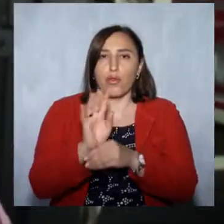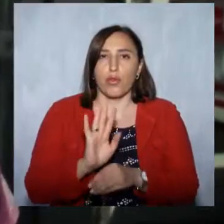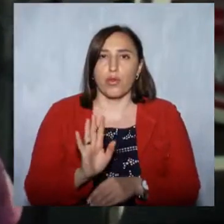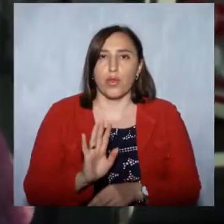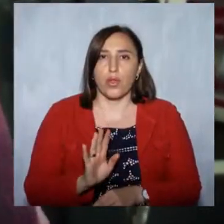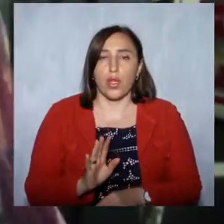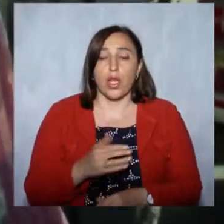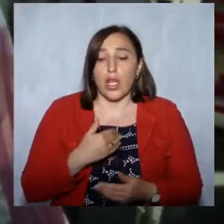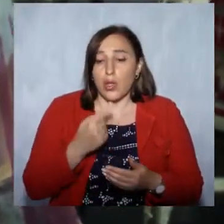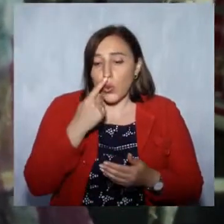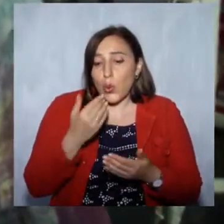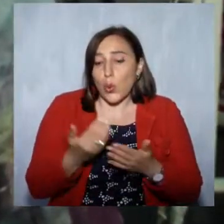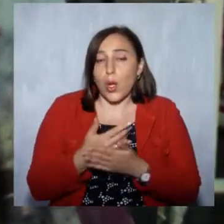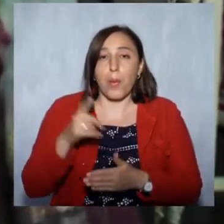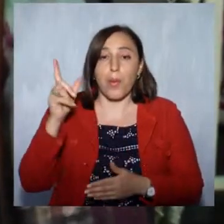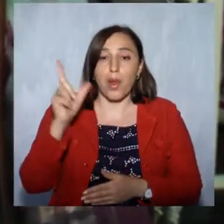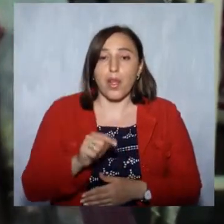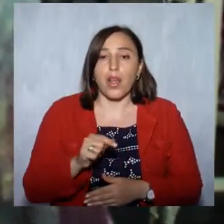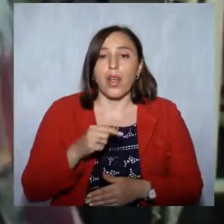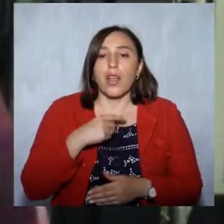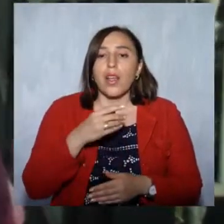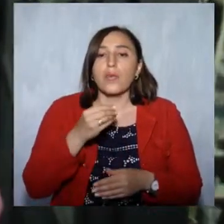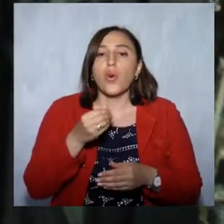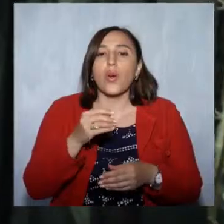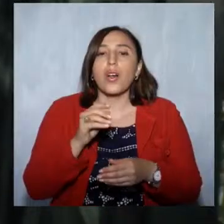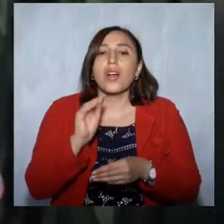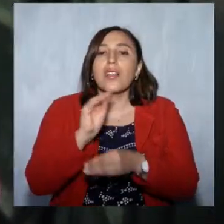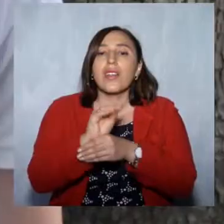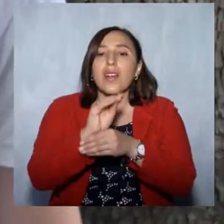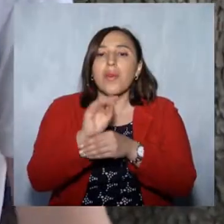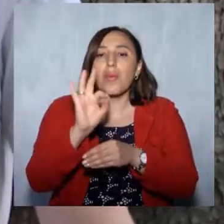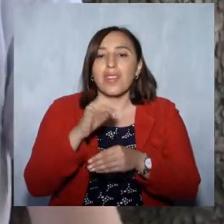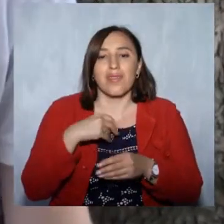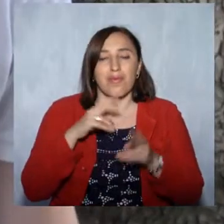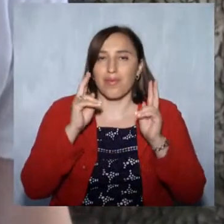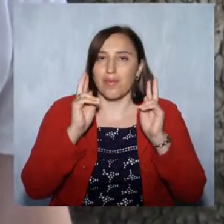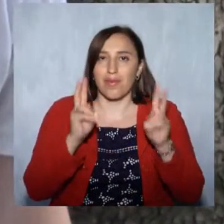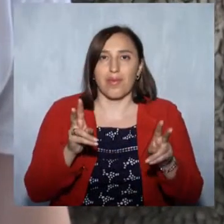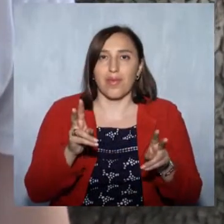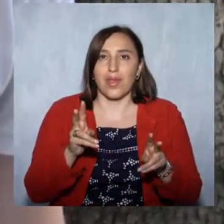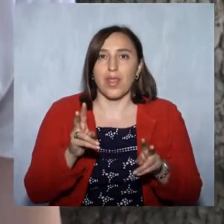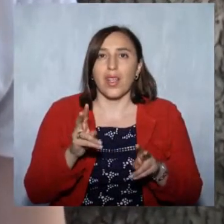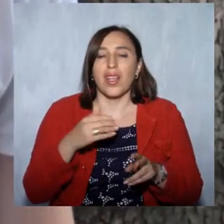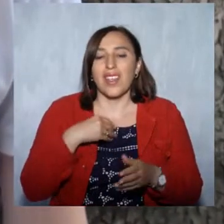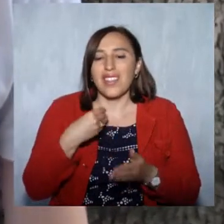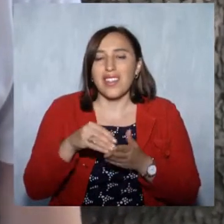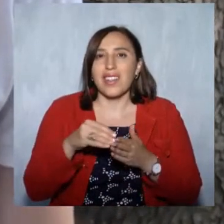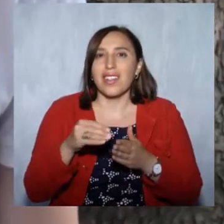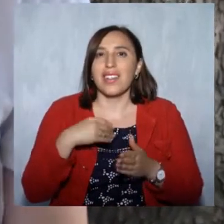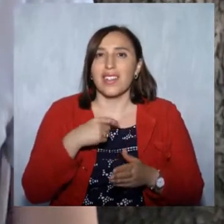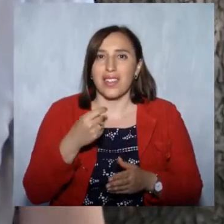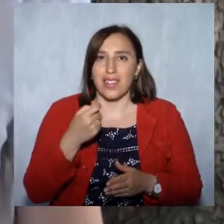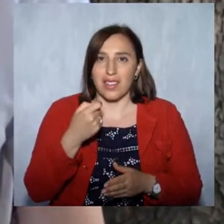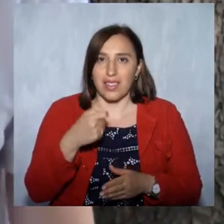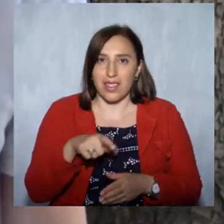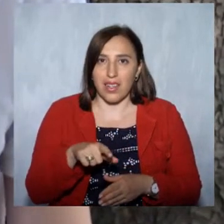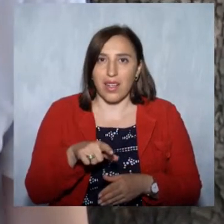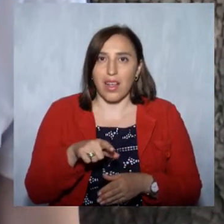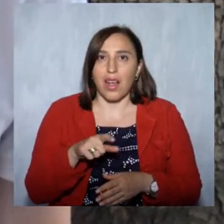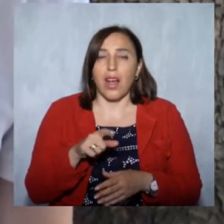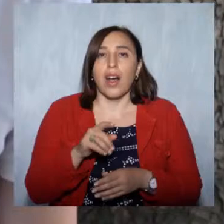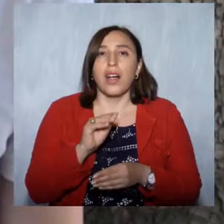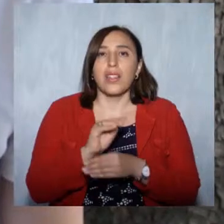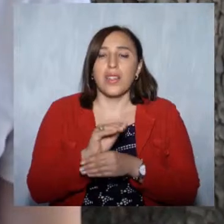Մի քանի օր ինչ Հայաստանում եմ, բացարձակ գաղափար չունեմ թանկացում ունեք թե ոչ։ Ես առանձնապես առևտուրը չեմ անում,